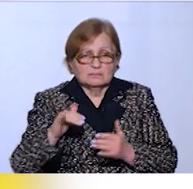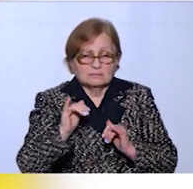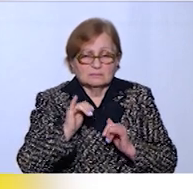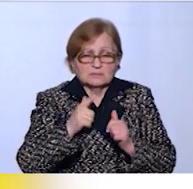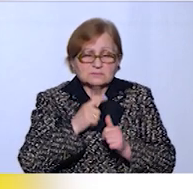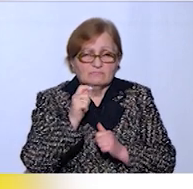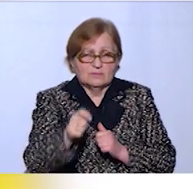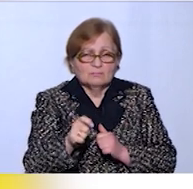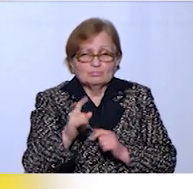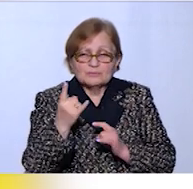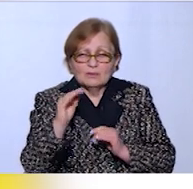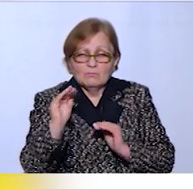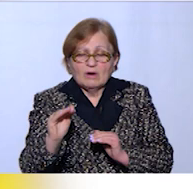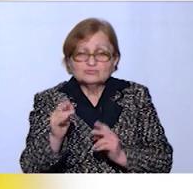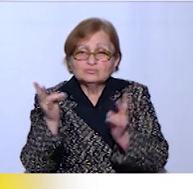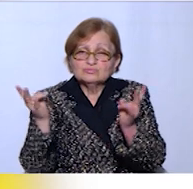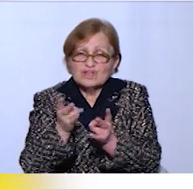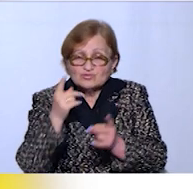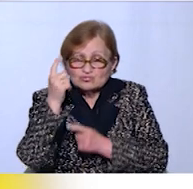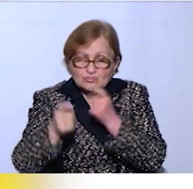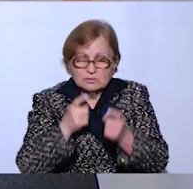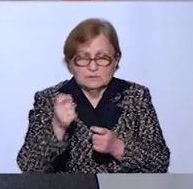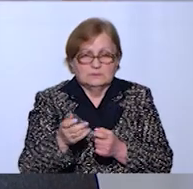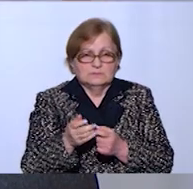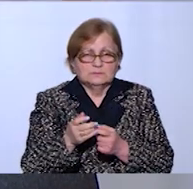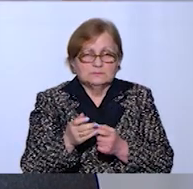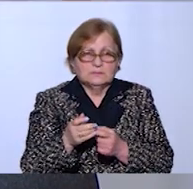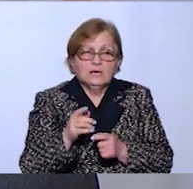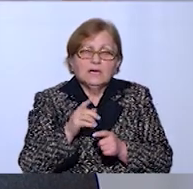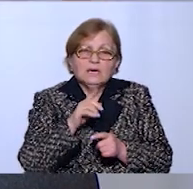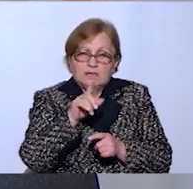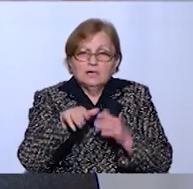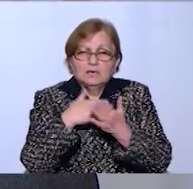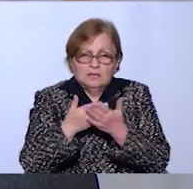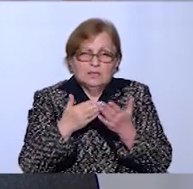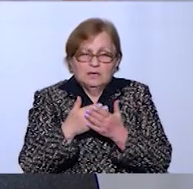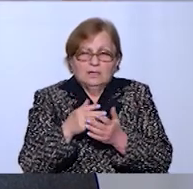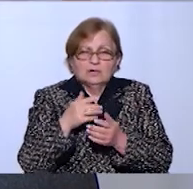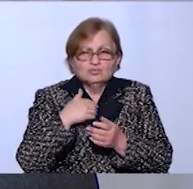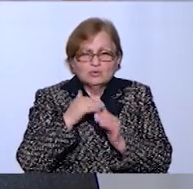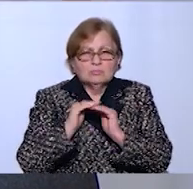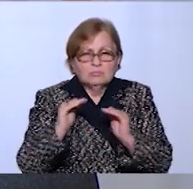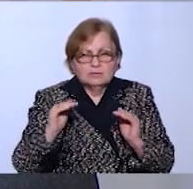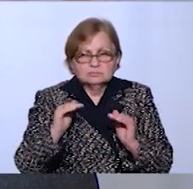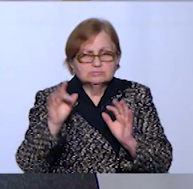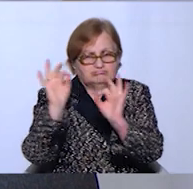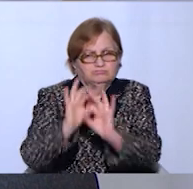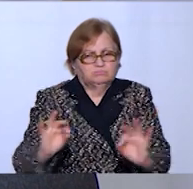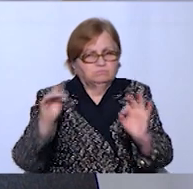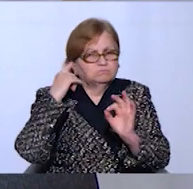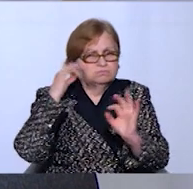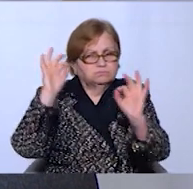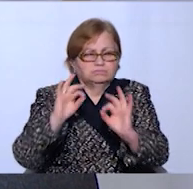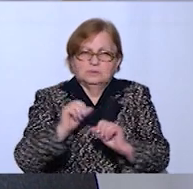სათამაშოების გაწმენდა და ასე შემდეგ. ჩვენ ბავშვებს ვახსენებთ, რომ ადრეც ვიცავდით ჰიგიენურ ნორმებს. Მაგრამ დღევანდელ დღეს ეს არის ვთქვათ